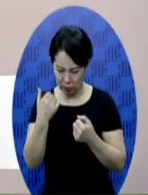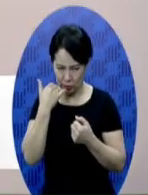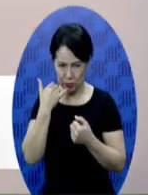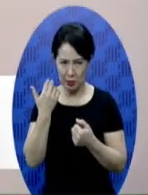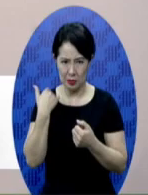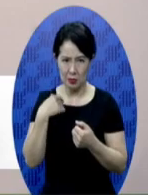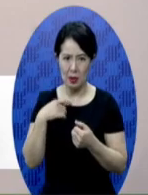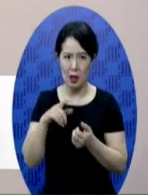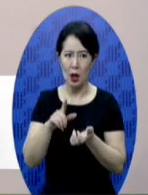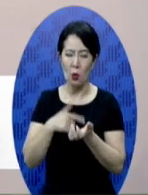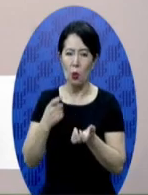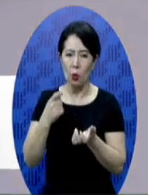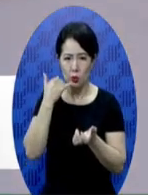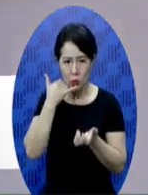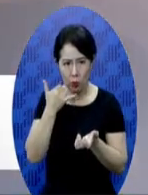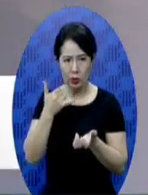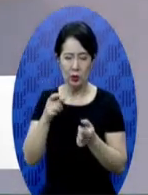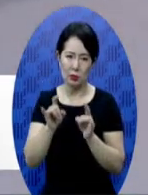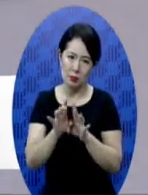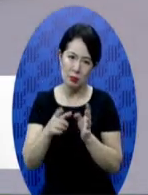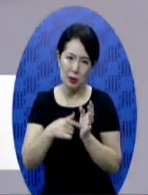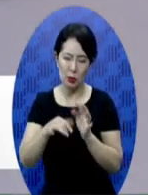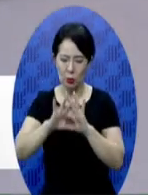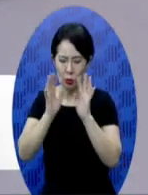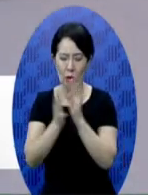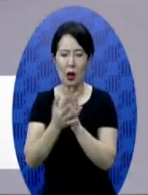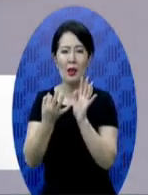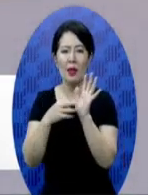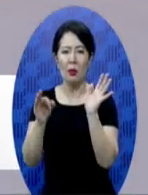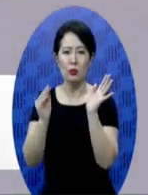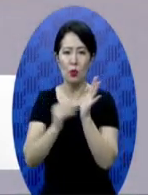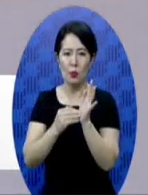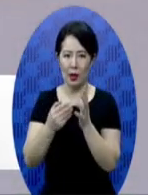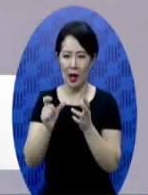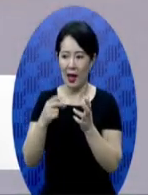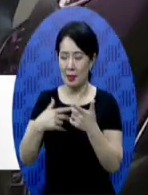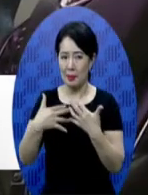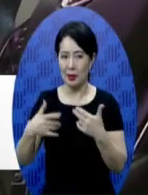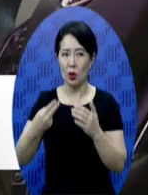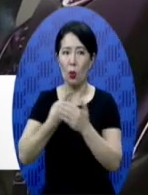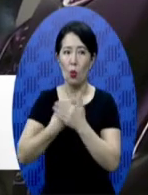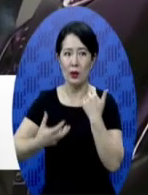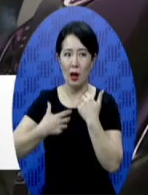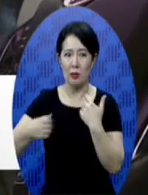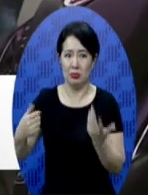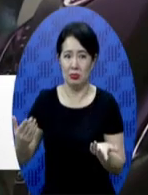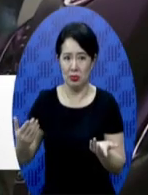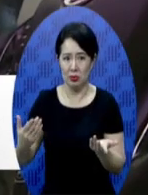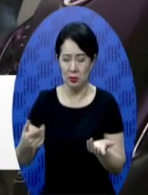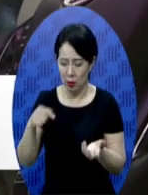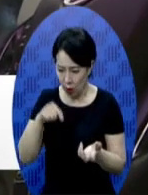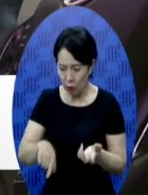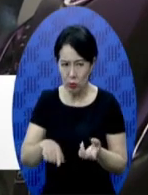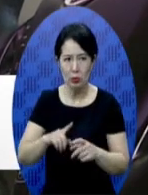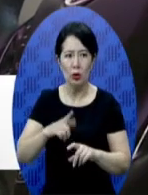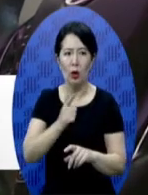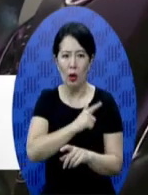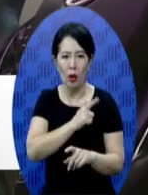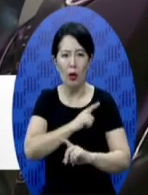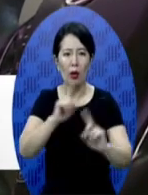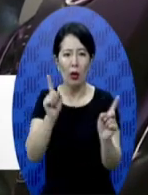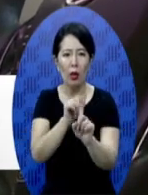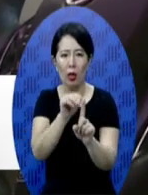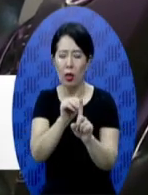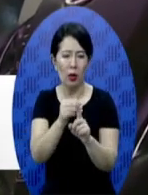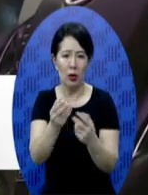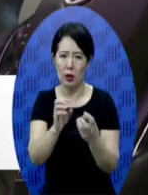байсан гар утас болон дагалдах хэрэгсэл зэрэг 800 гаруй мянган төгрөгийн эд зүйлээ хулгайд алдсан юм байна. Тэрээр өнөөдрийг хүртэл хохирлоо